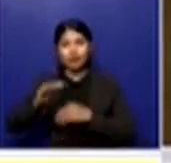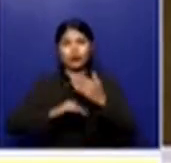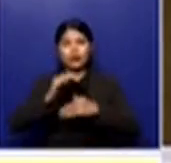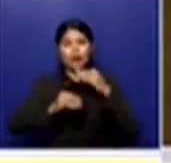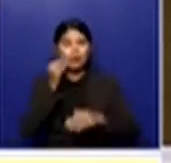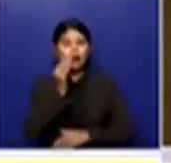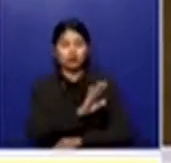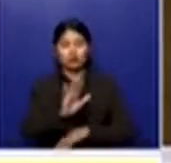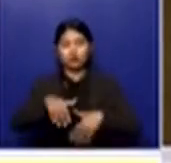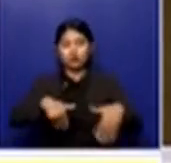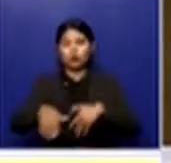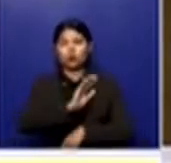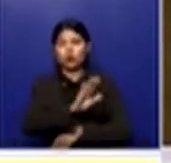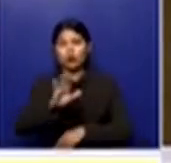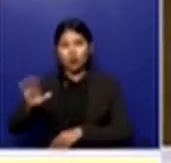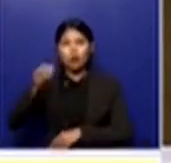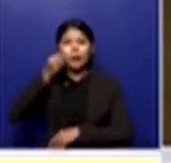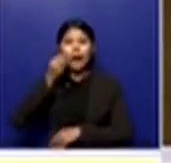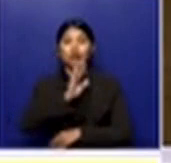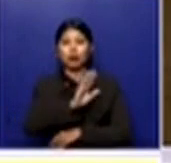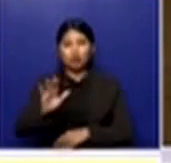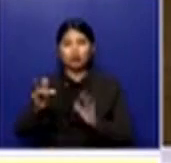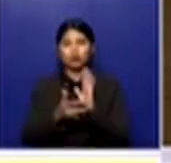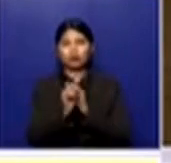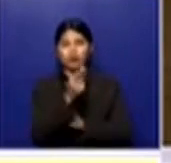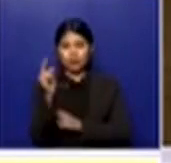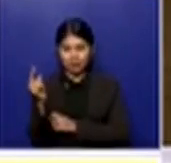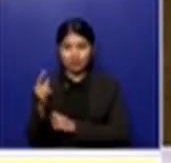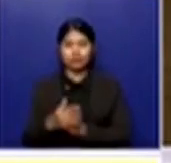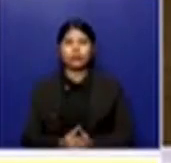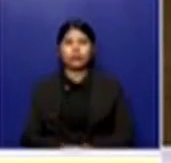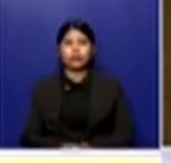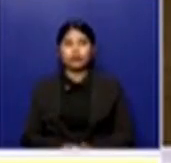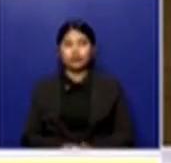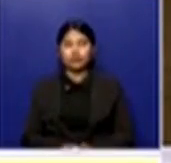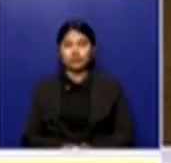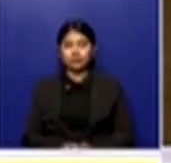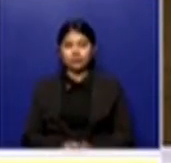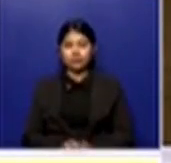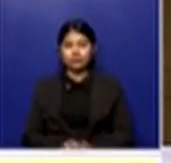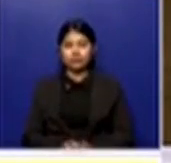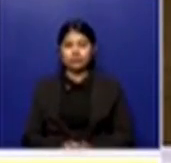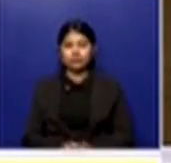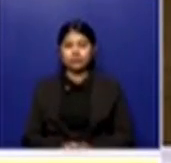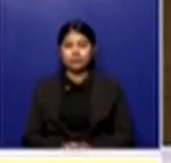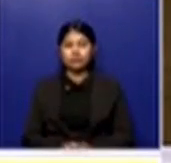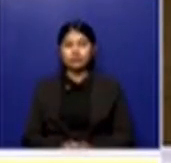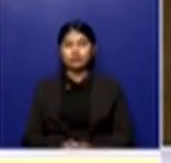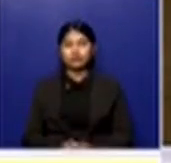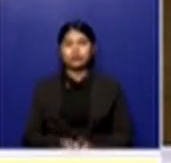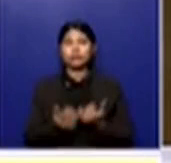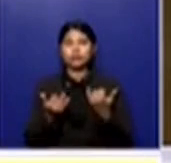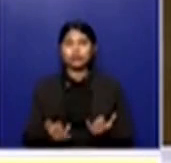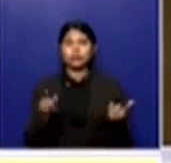เกิดของเขาด้วยวิถีด้วยนวัตกรรมใหม่ๆที่หลายท่านได้พูดถึงนี่แหละค่ะนะคะนอกจากประเด็นเหล่านี้